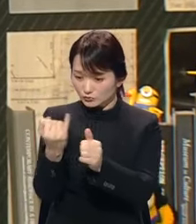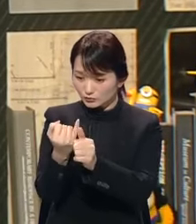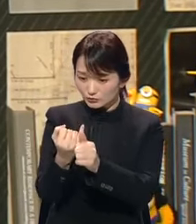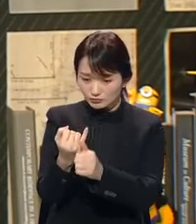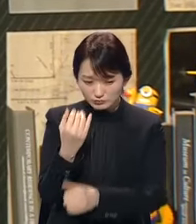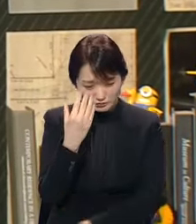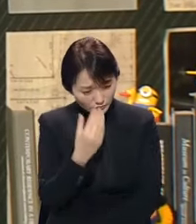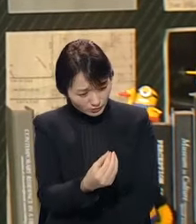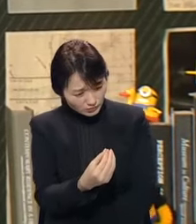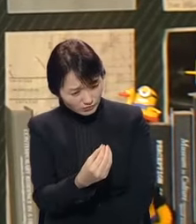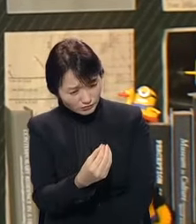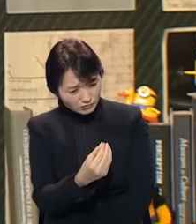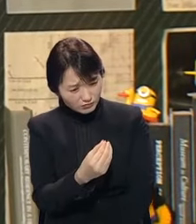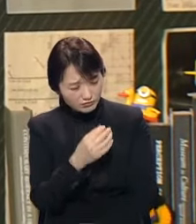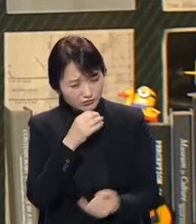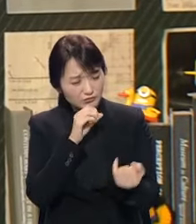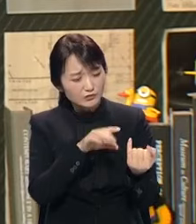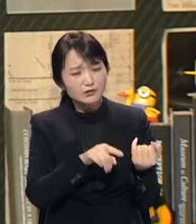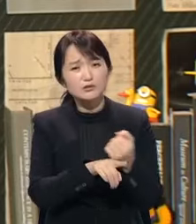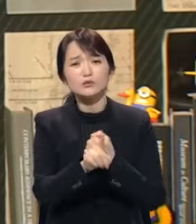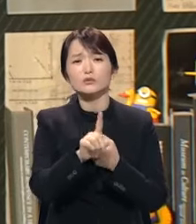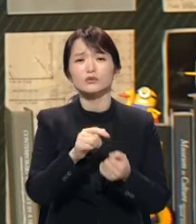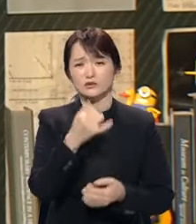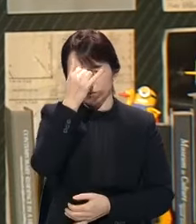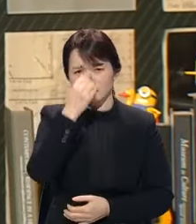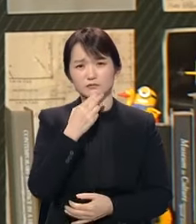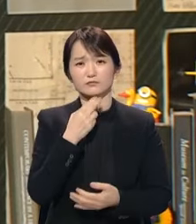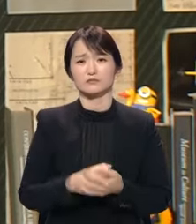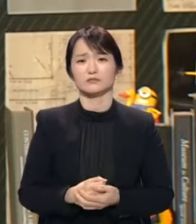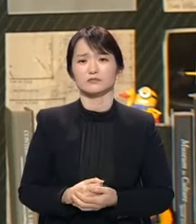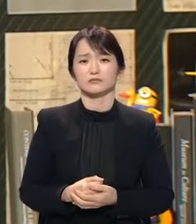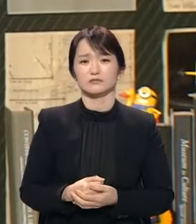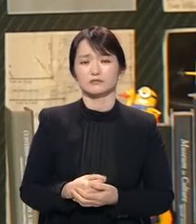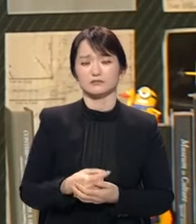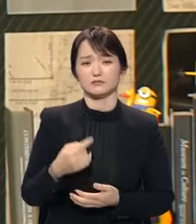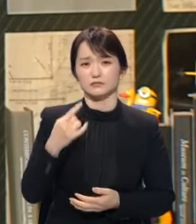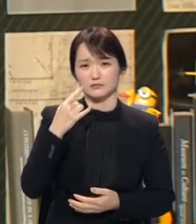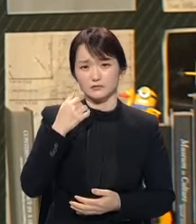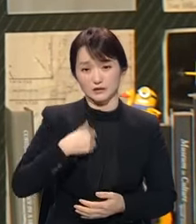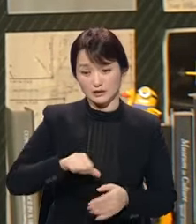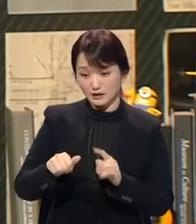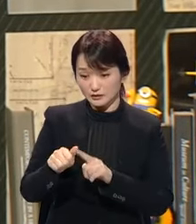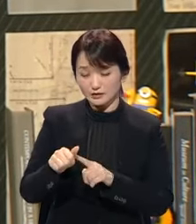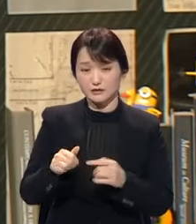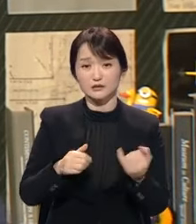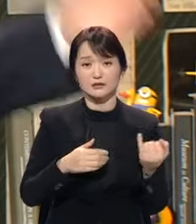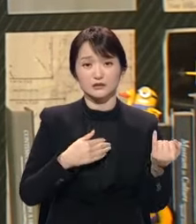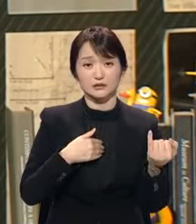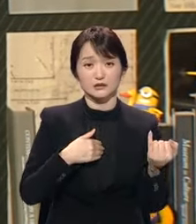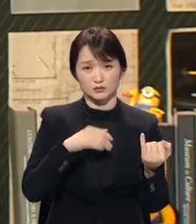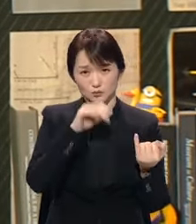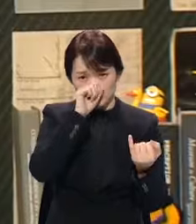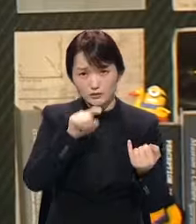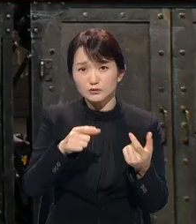아니 어쩜 이렇게 교양없게 행동하실 수 있어요? 어머님 아들 지열 씨는 그래도 제가 좋대요. 그럼 된 거 아닌가요,